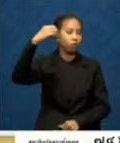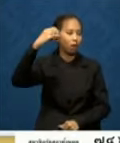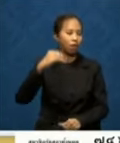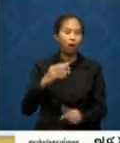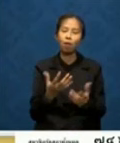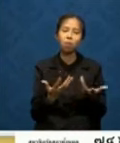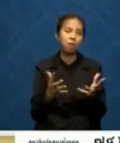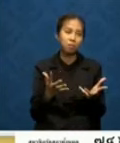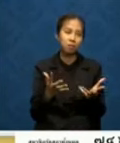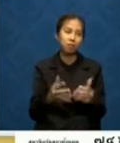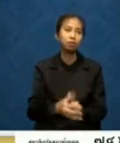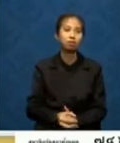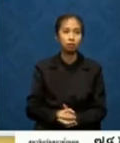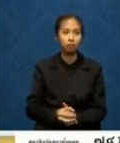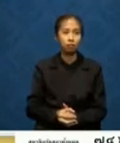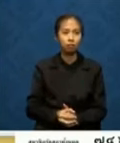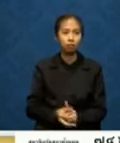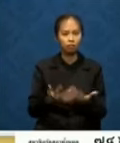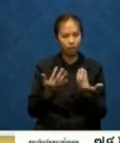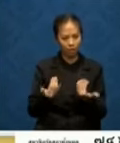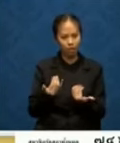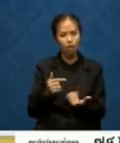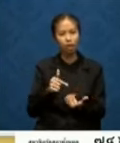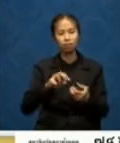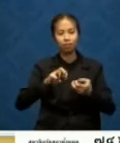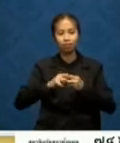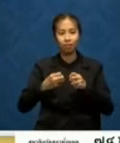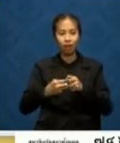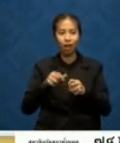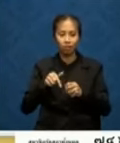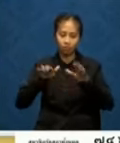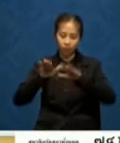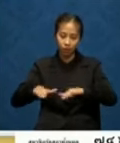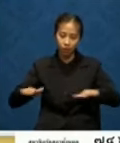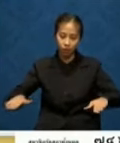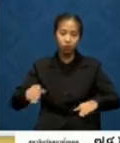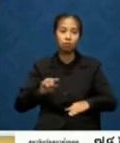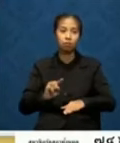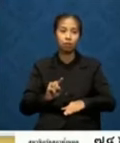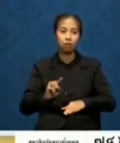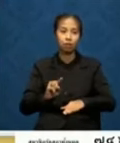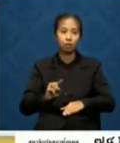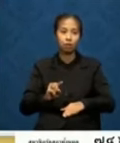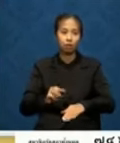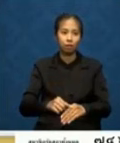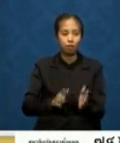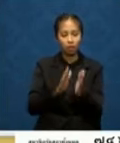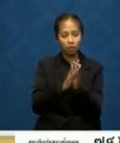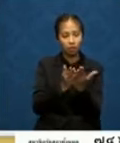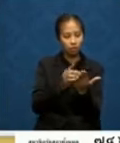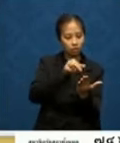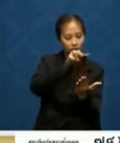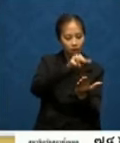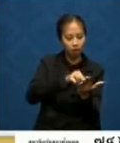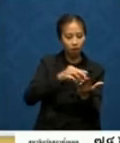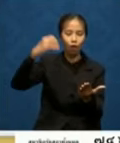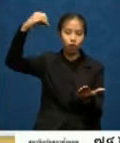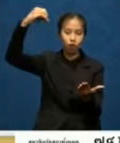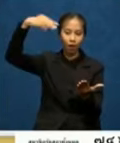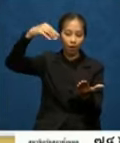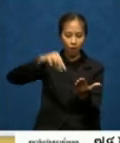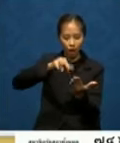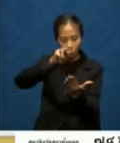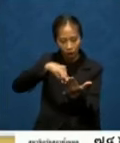ฟ้าใช้เพราฉะนั้นนะครับ สิ่งทตองไปเชิญในวันนี้เด็กๆไม่เคยได้อานหงสือกับไฟนี่ออเลยครับ